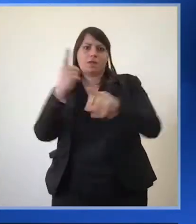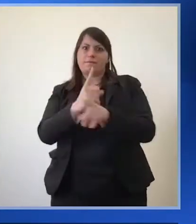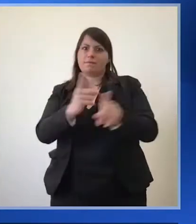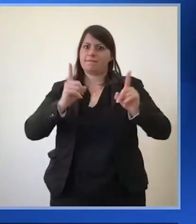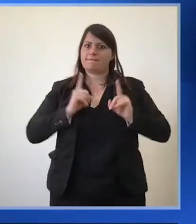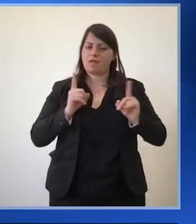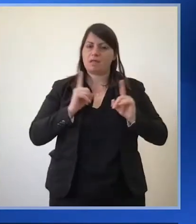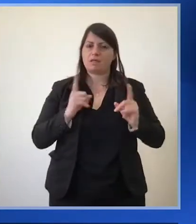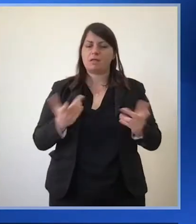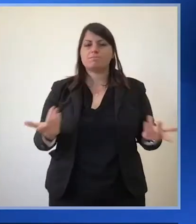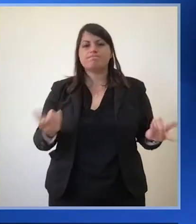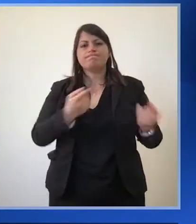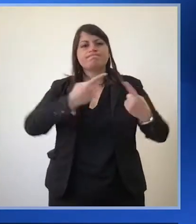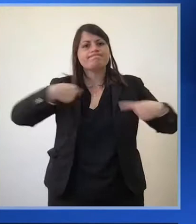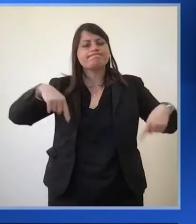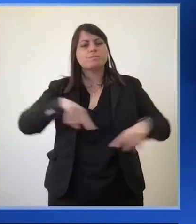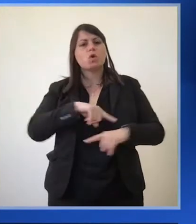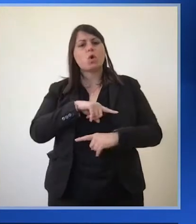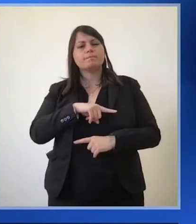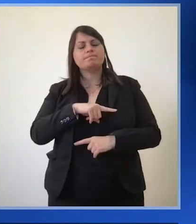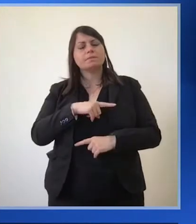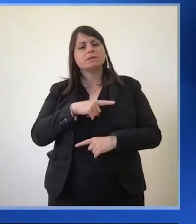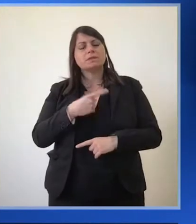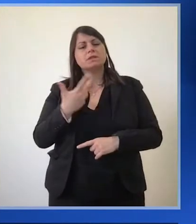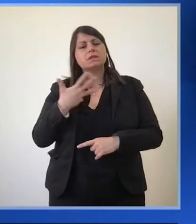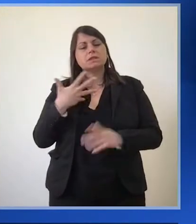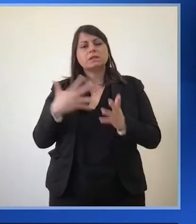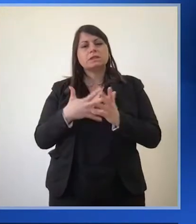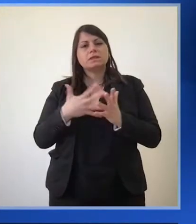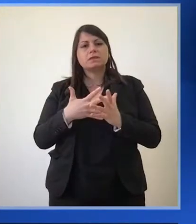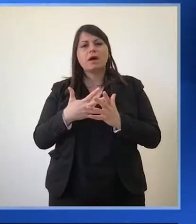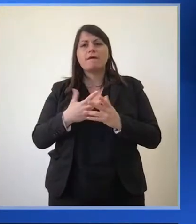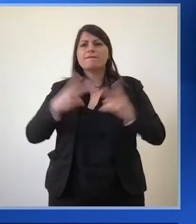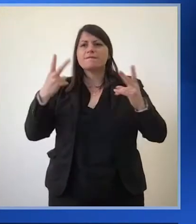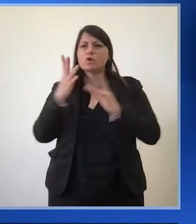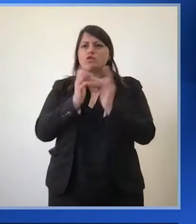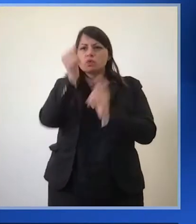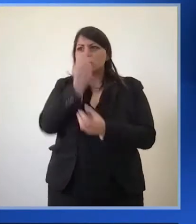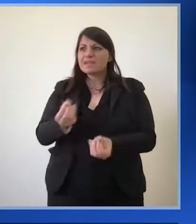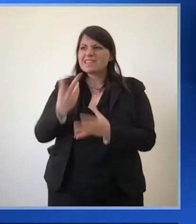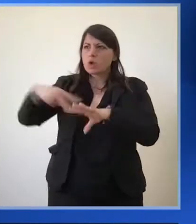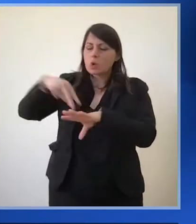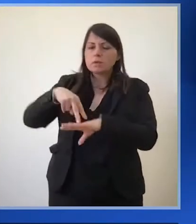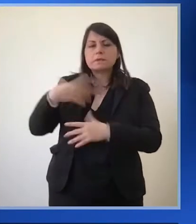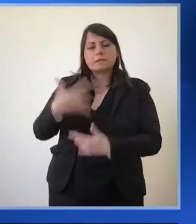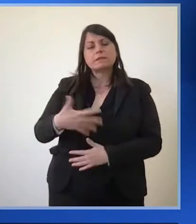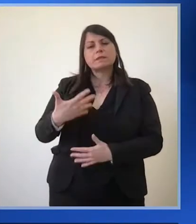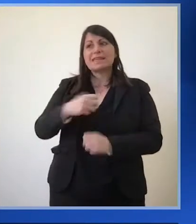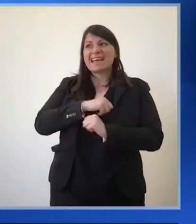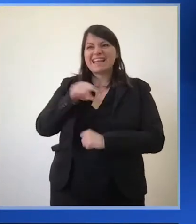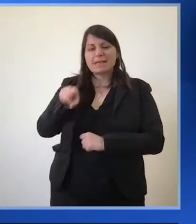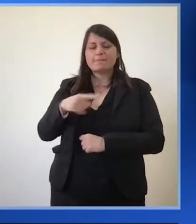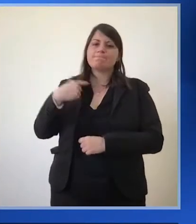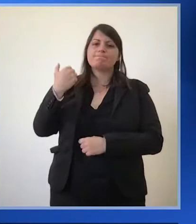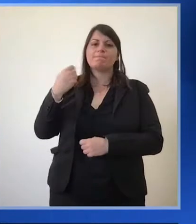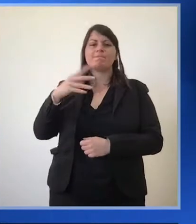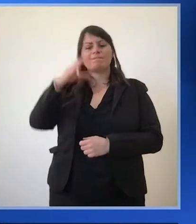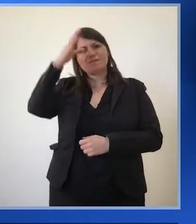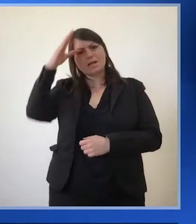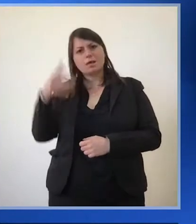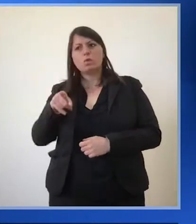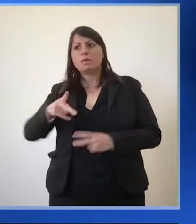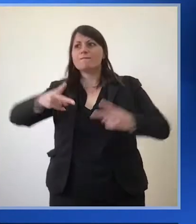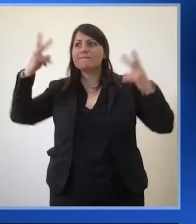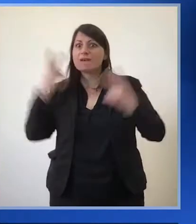Facciamo fatica a credere che Gesù sia veramente risorto, che abbia veramente vinto la